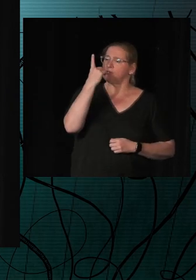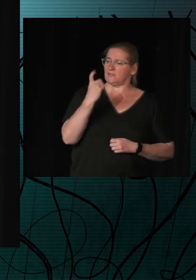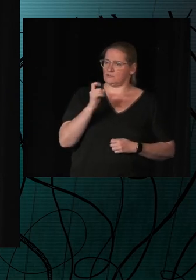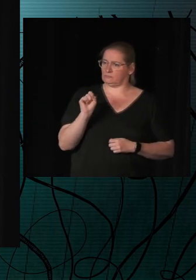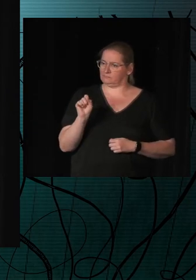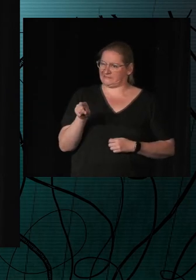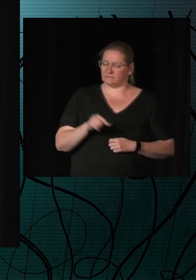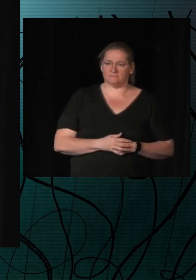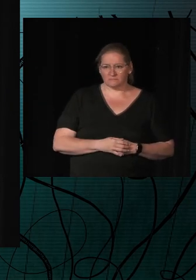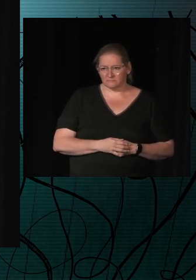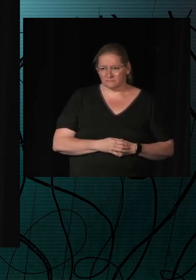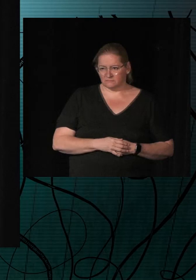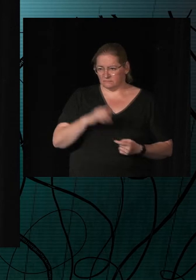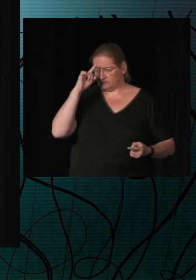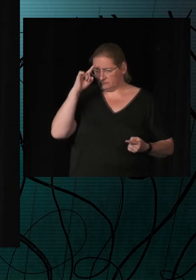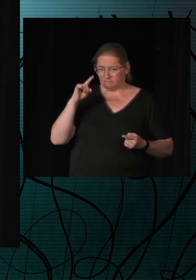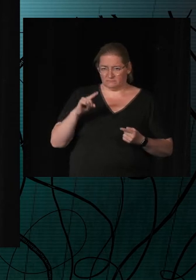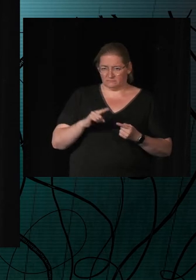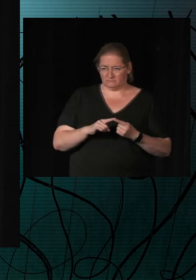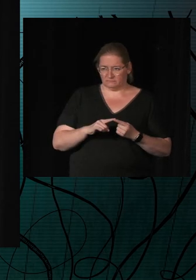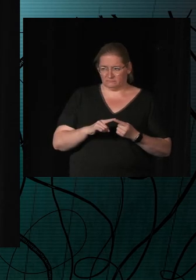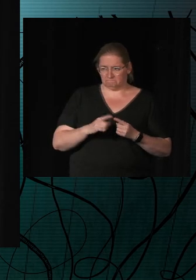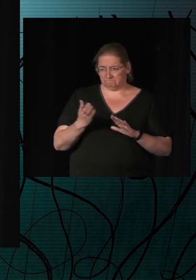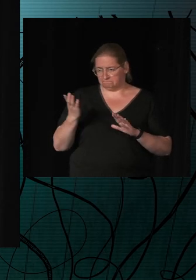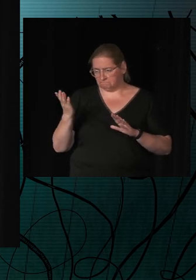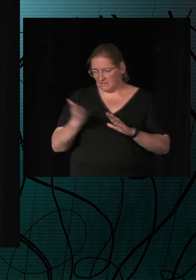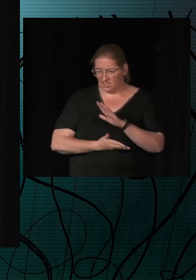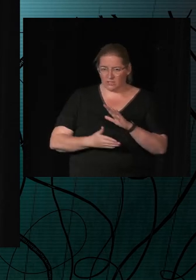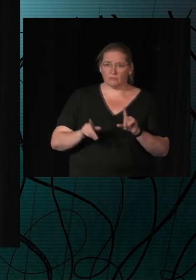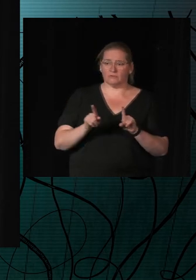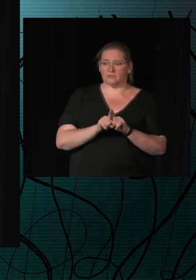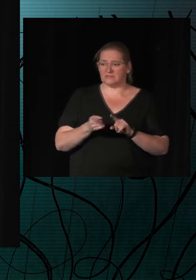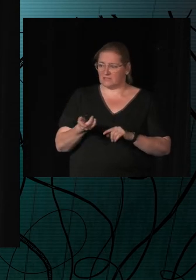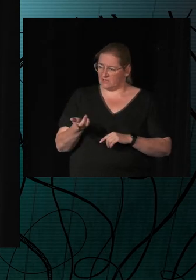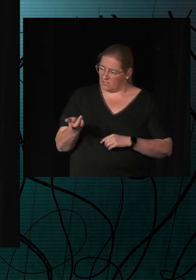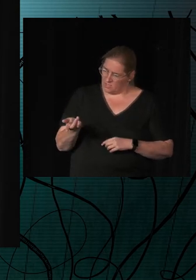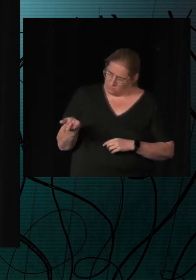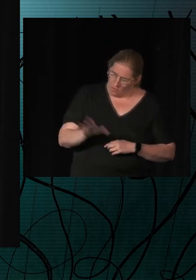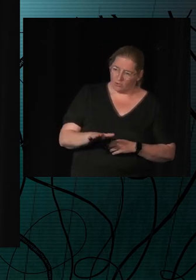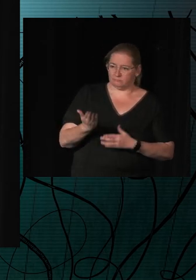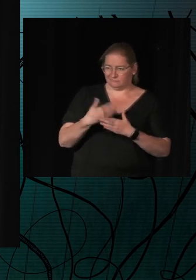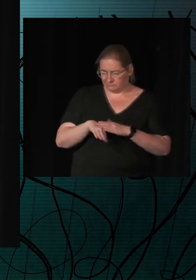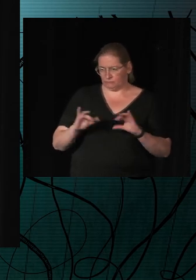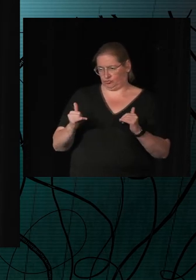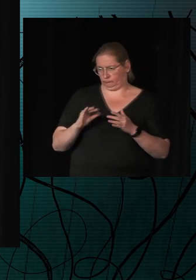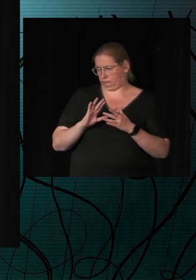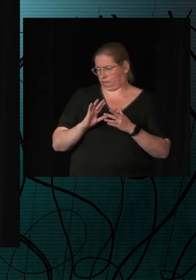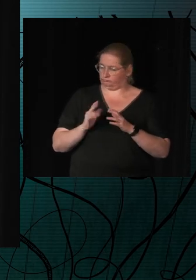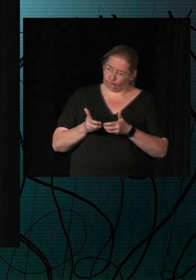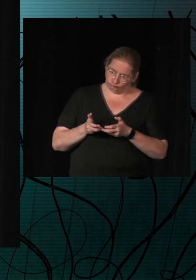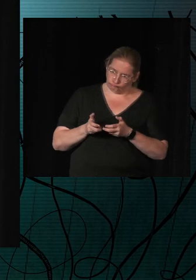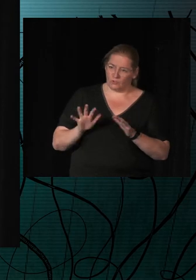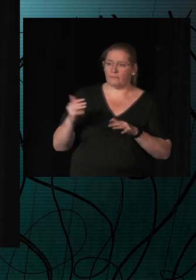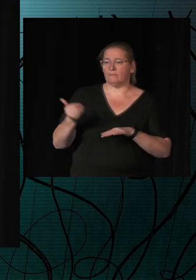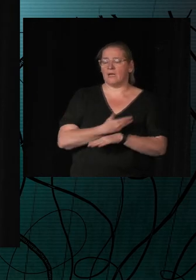euh tout ce qui est rapport à l'échec et au sentiment deoui d'échec et de mort propre au jeux vidéo euh pour commencer je propose qu'on s'intéresse